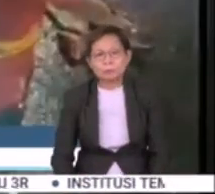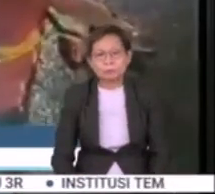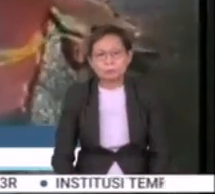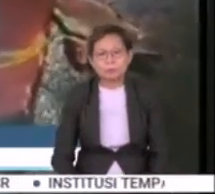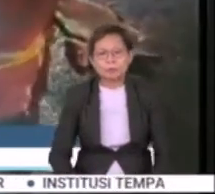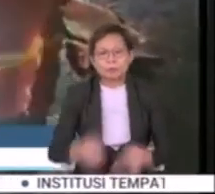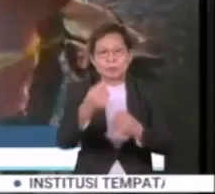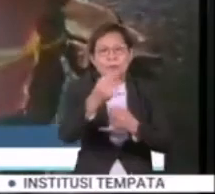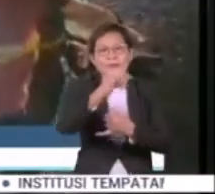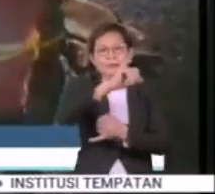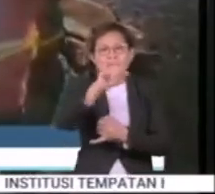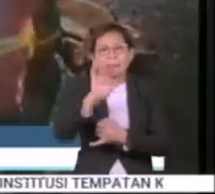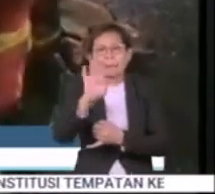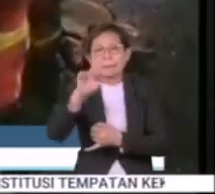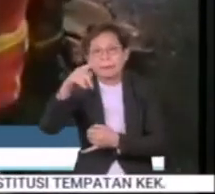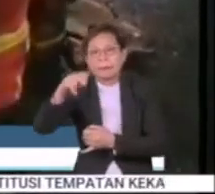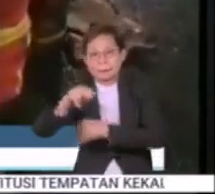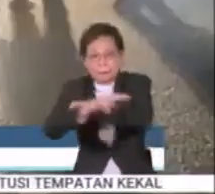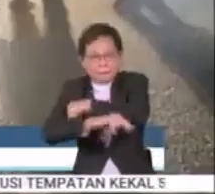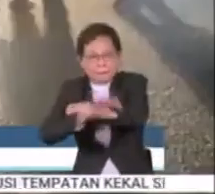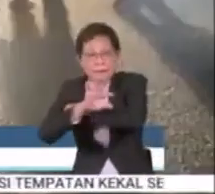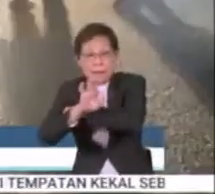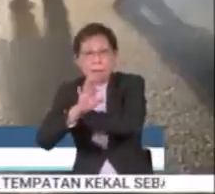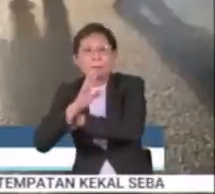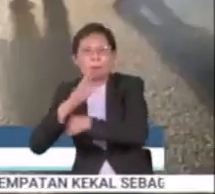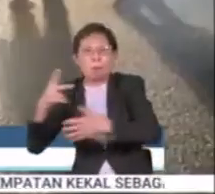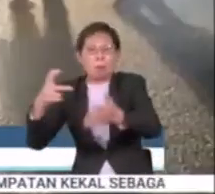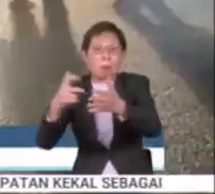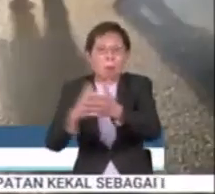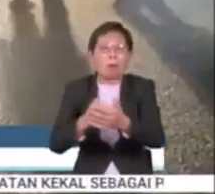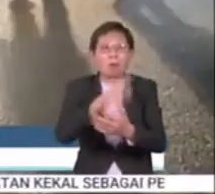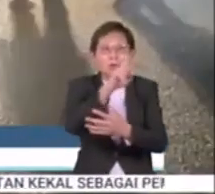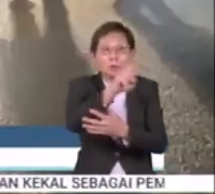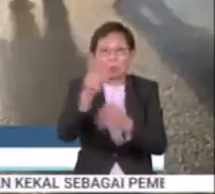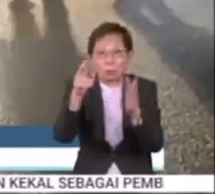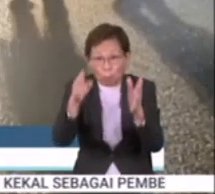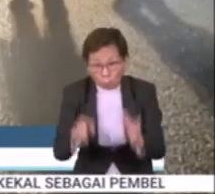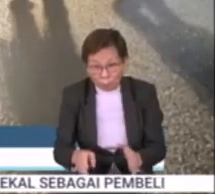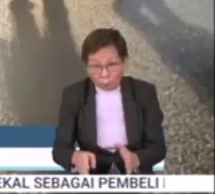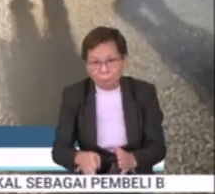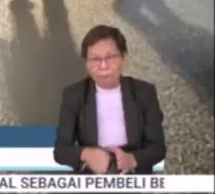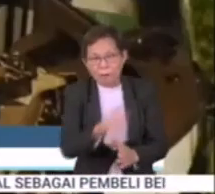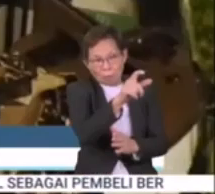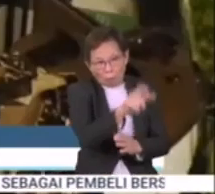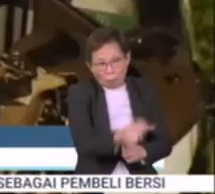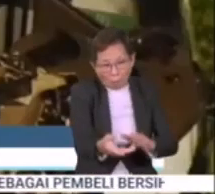jabatan Bomba dan selamat Negeri 9 Nyatakan kemalangan lewatkan 22